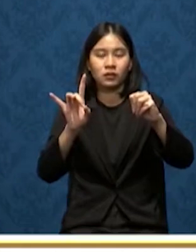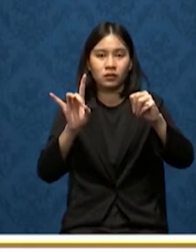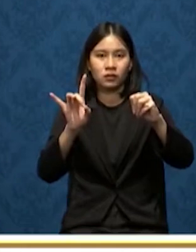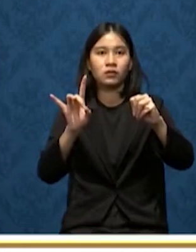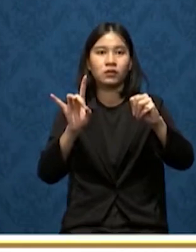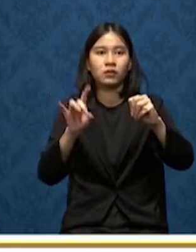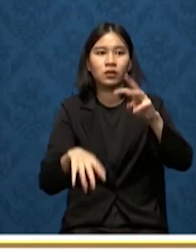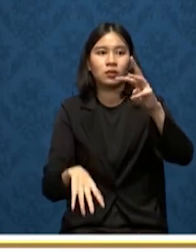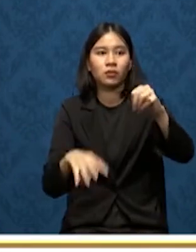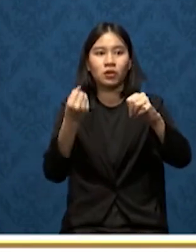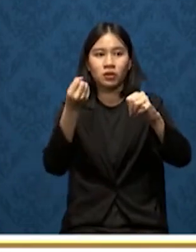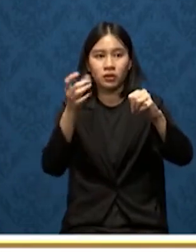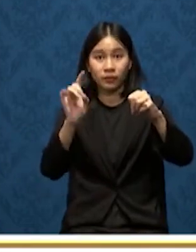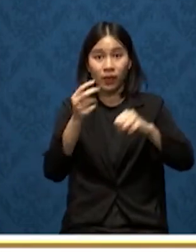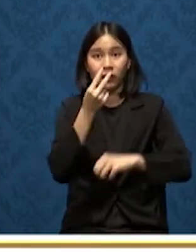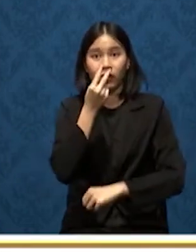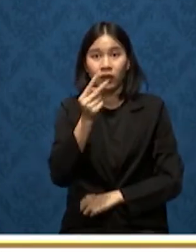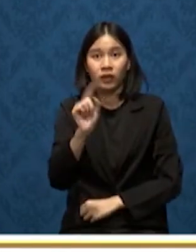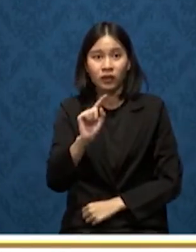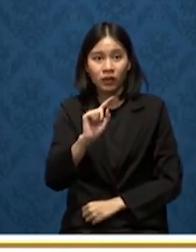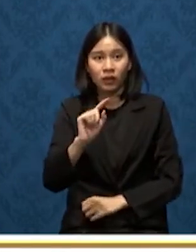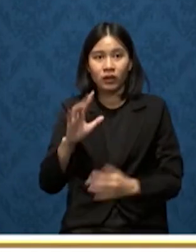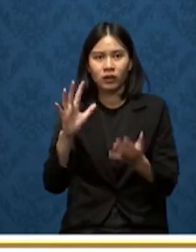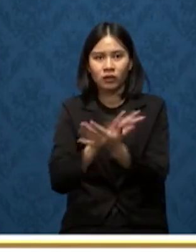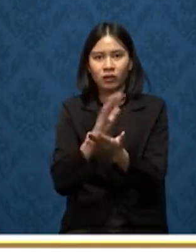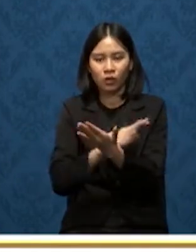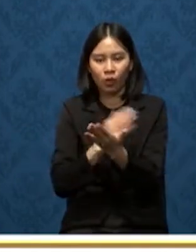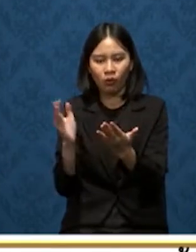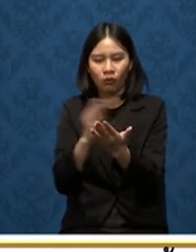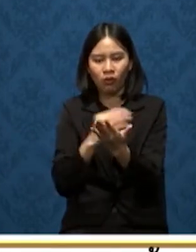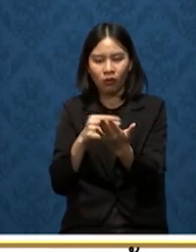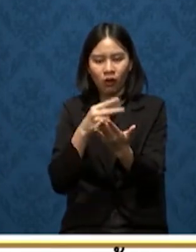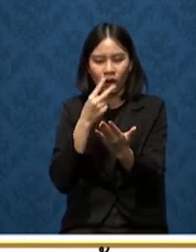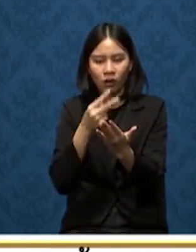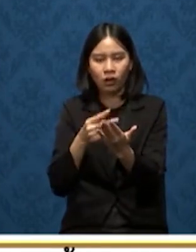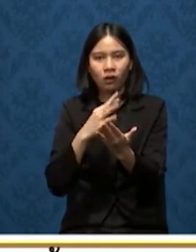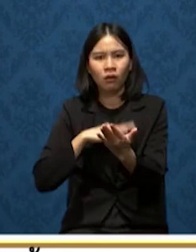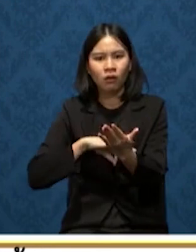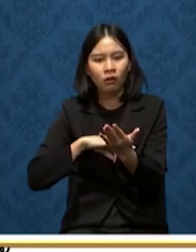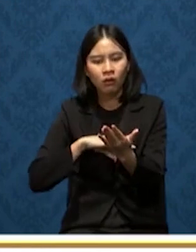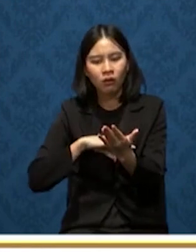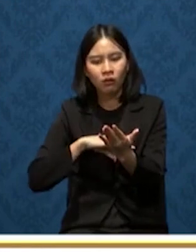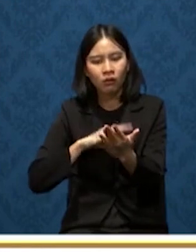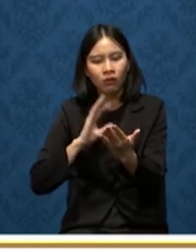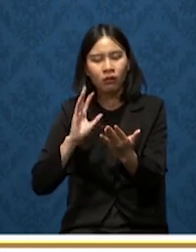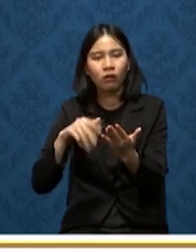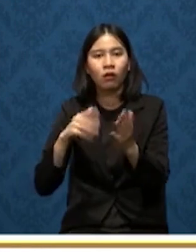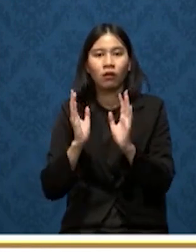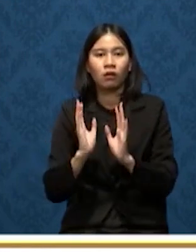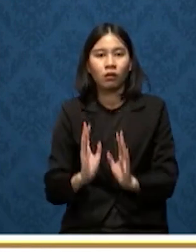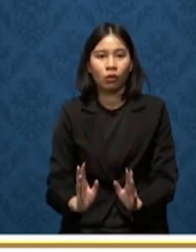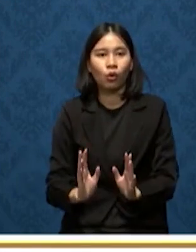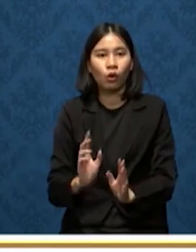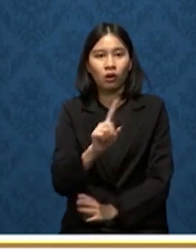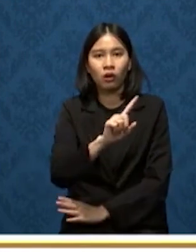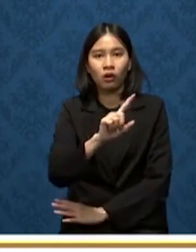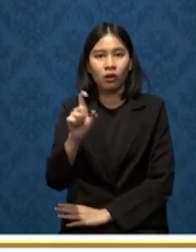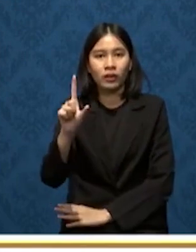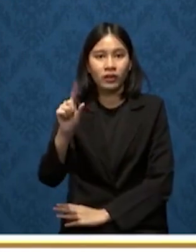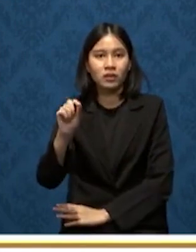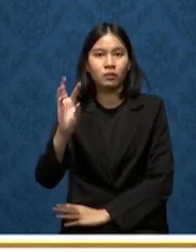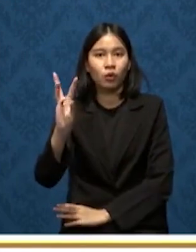ในมาตร 18 ถ้เห็นเอกสาร้วก็จะอึ้ง 126 ชีวิต ที่เปนพตังงาน